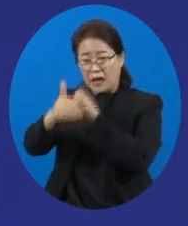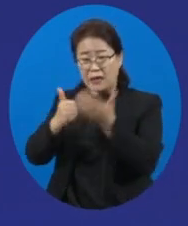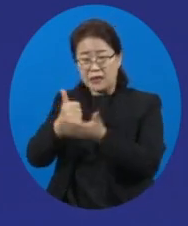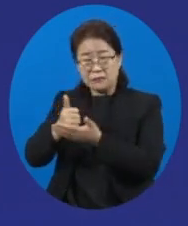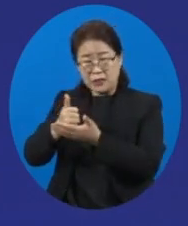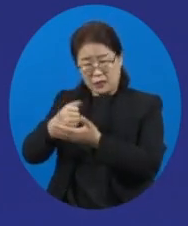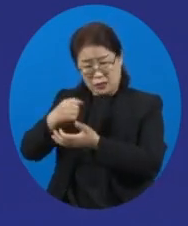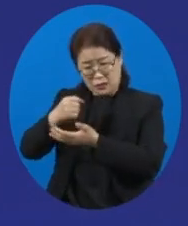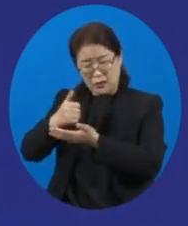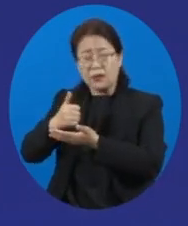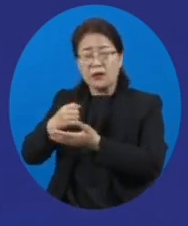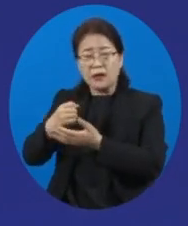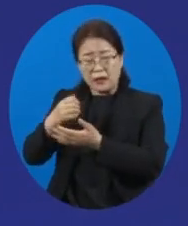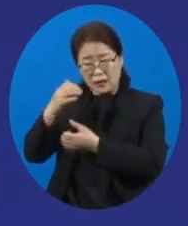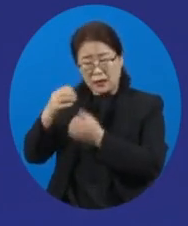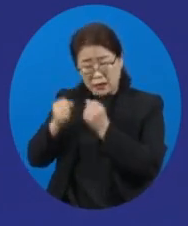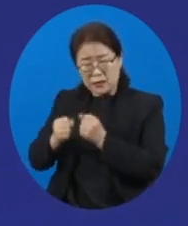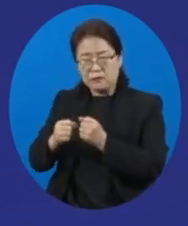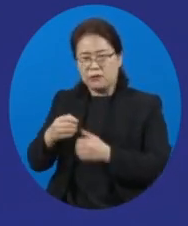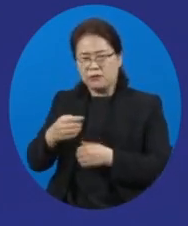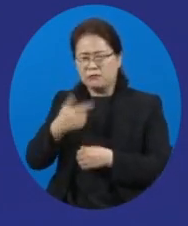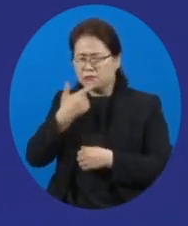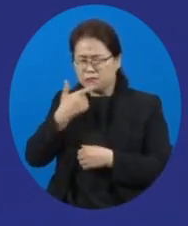존재를 부정했다는 말이에요.